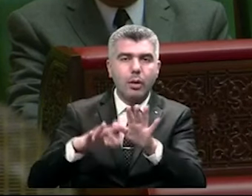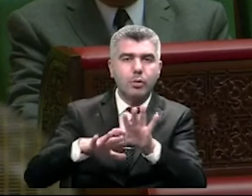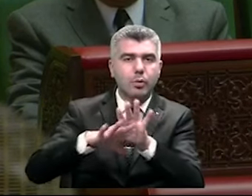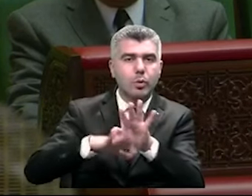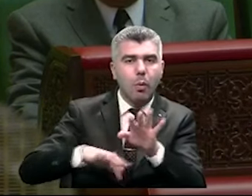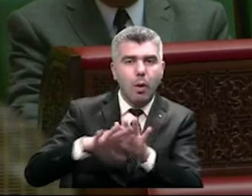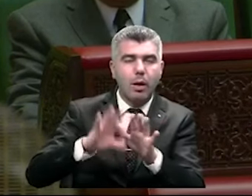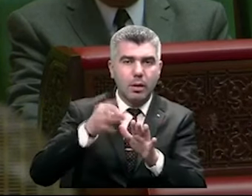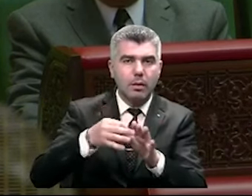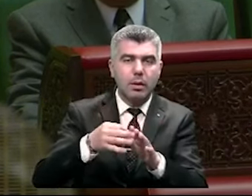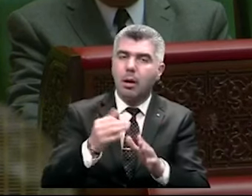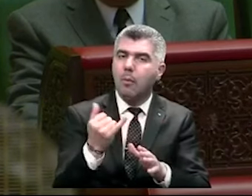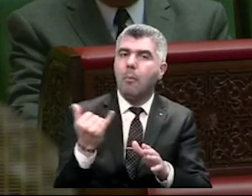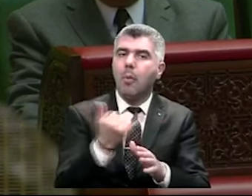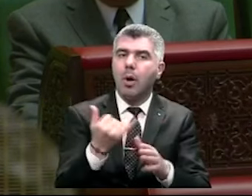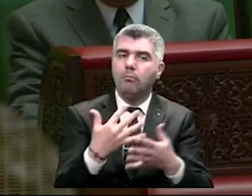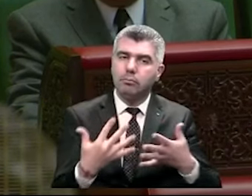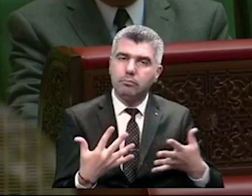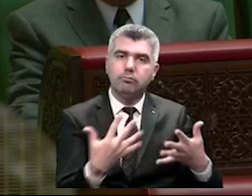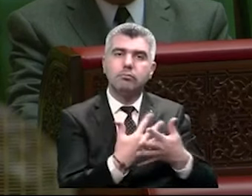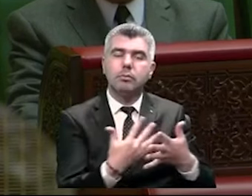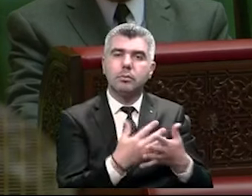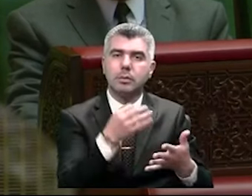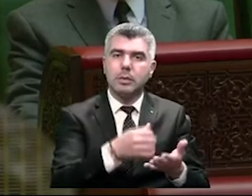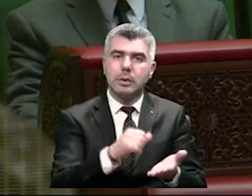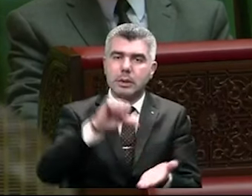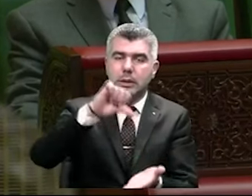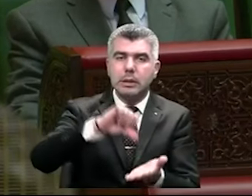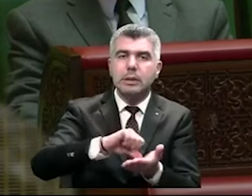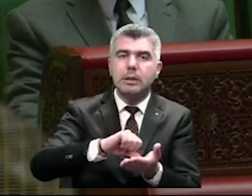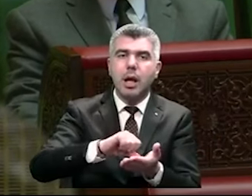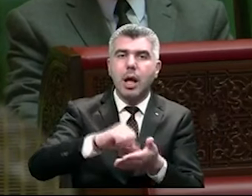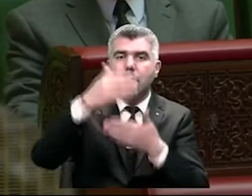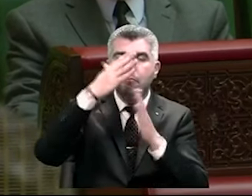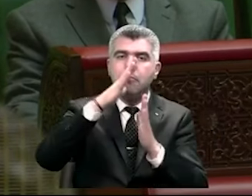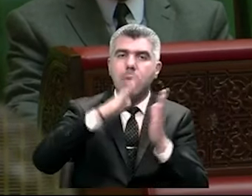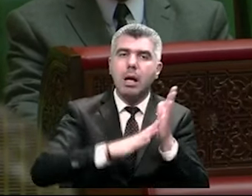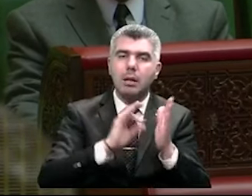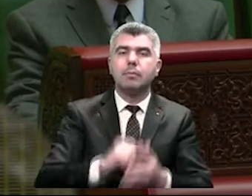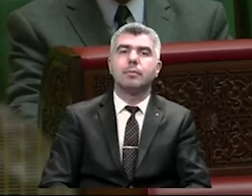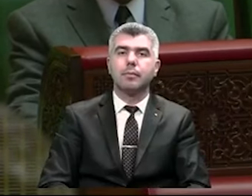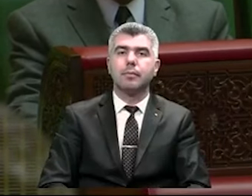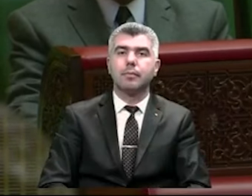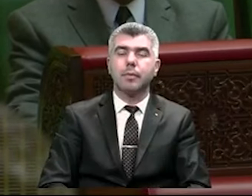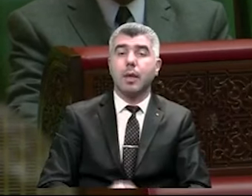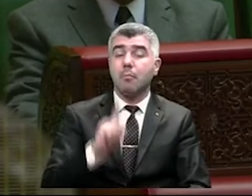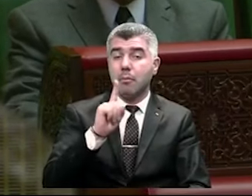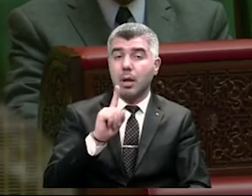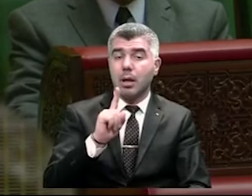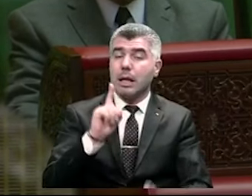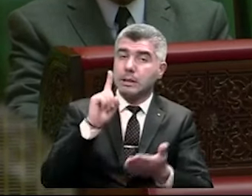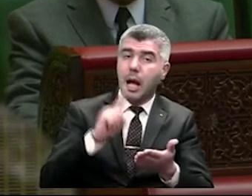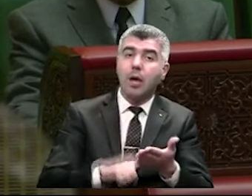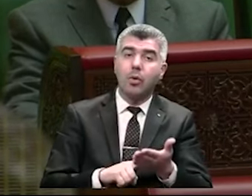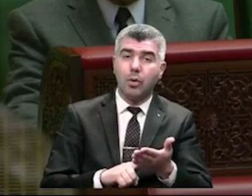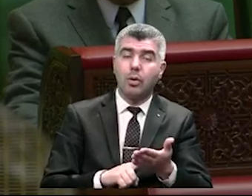لتشكل اقطاب اقتصاديه بالنظر للموقع الاستراتيجي الذي تحضى به بلادنا لكن هذه الاهداف مرتبطه بطاروط